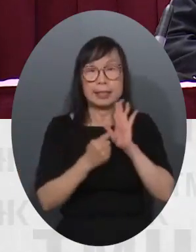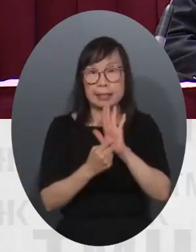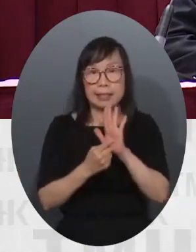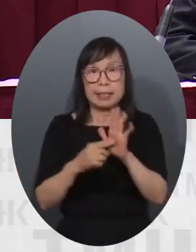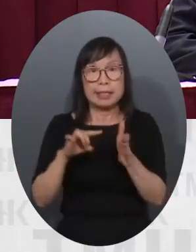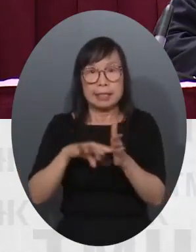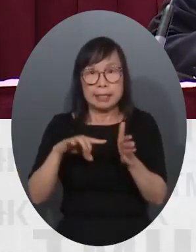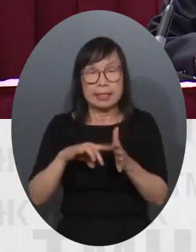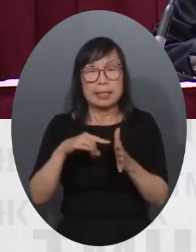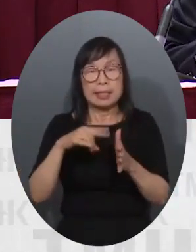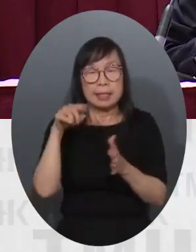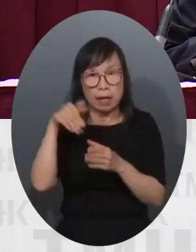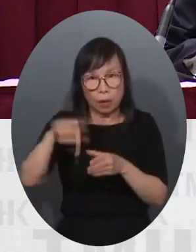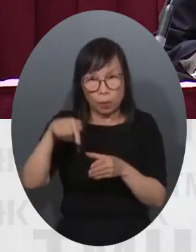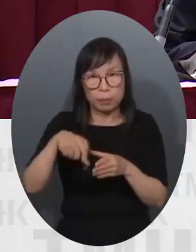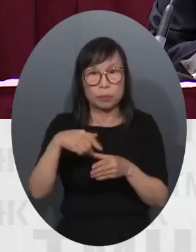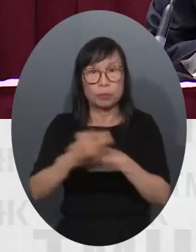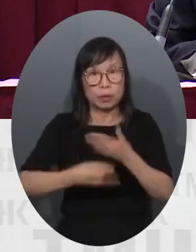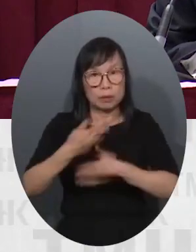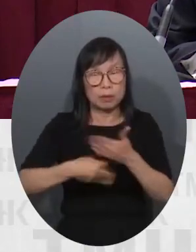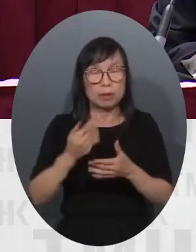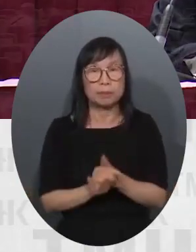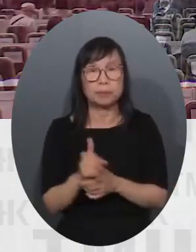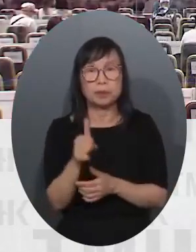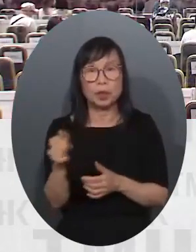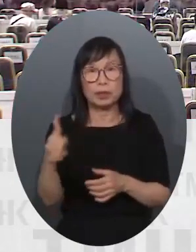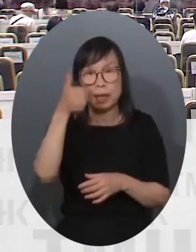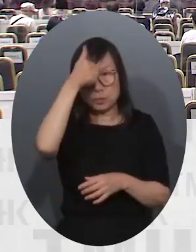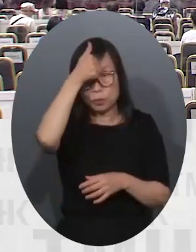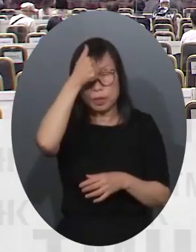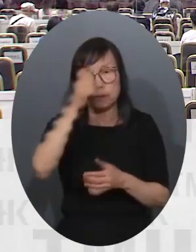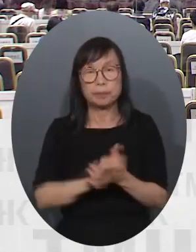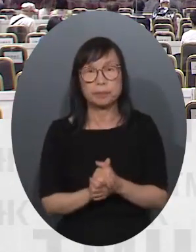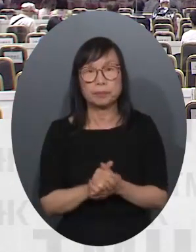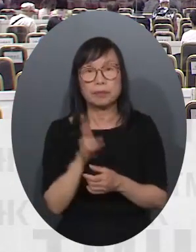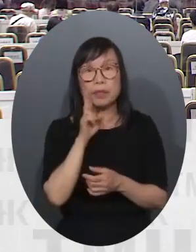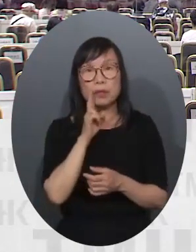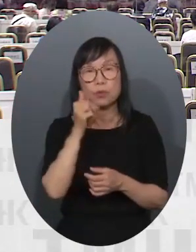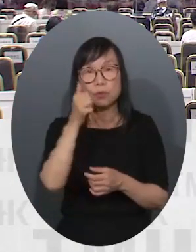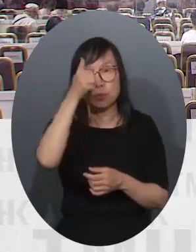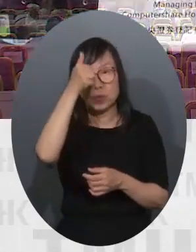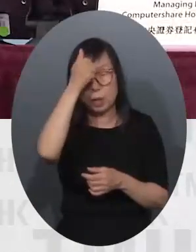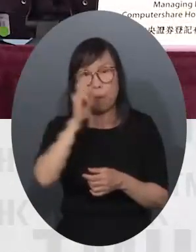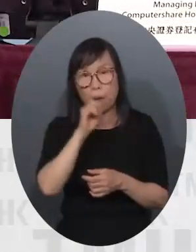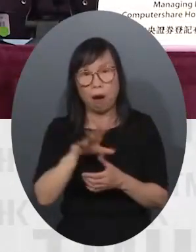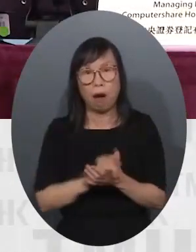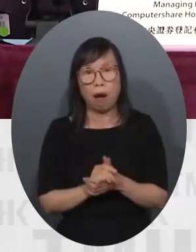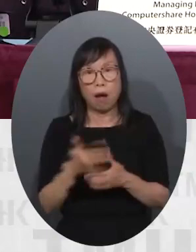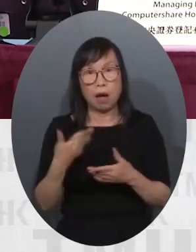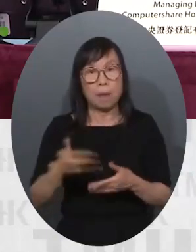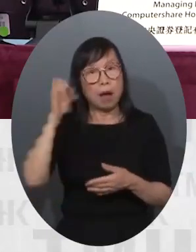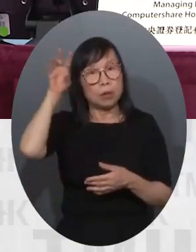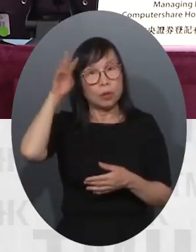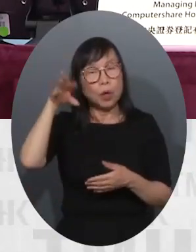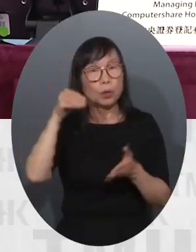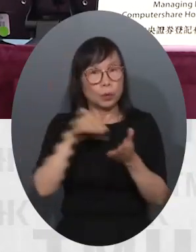投票的運作。李女士， 多謝主席。正如主席所講，今日動議的每一項